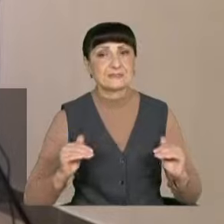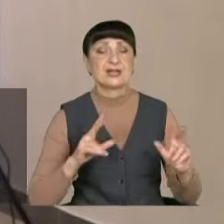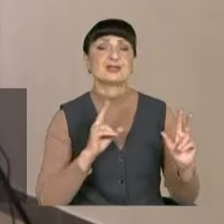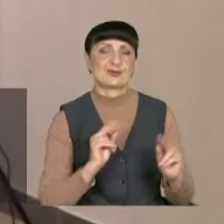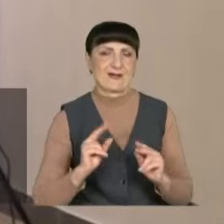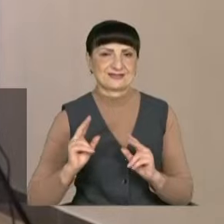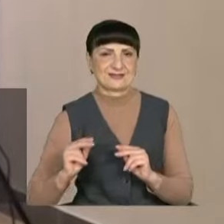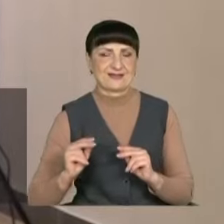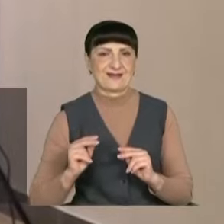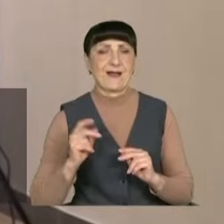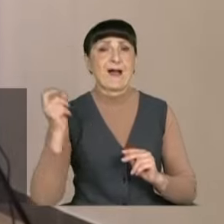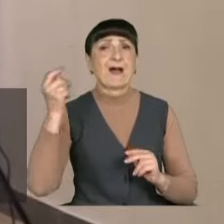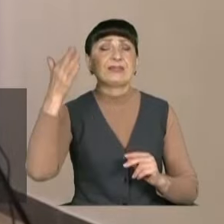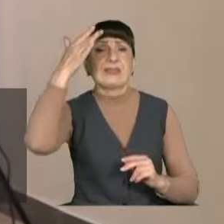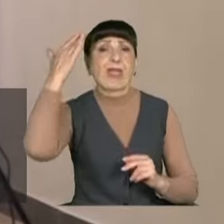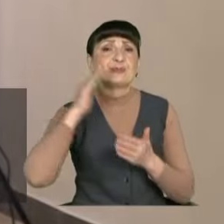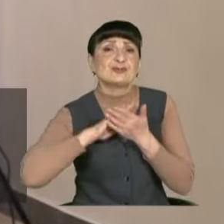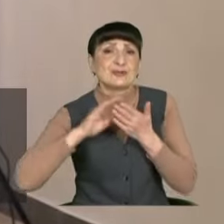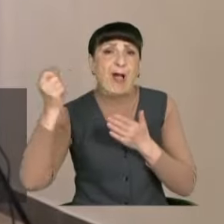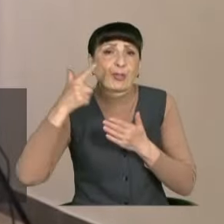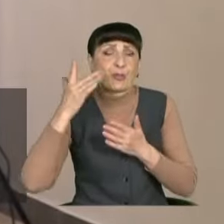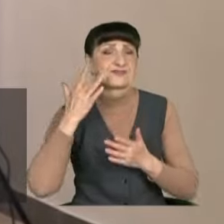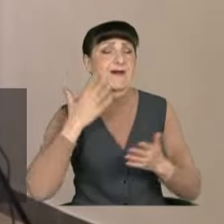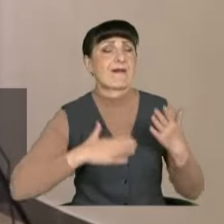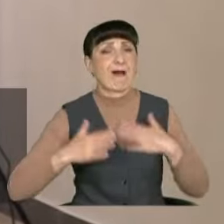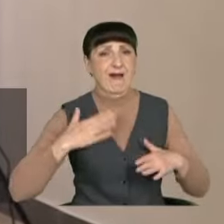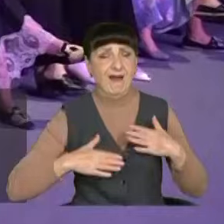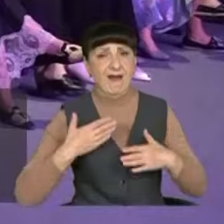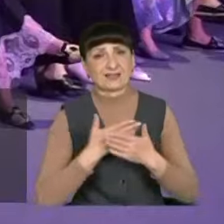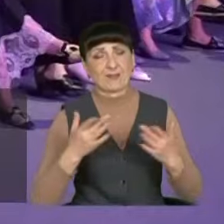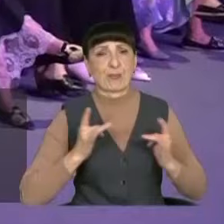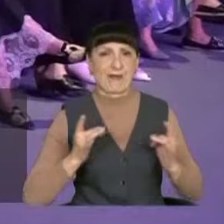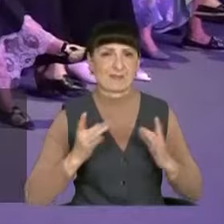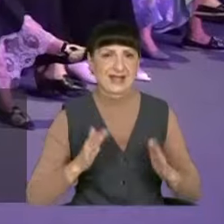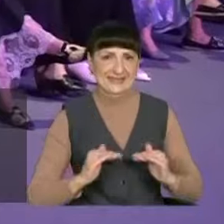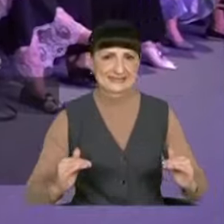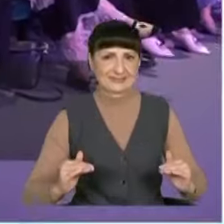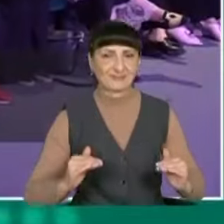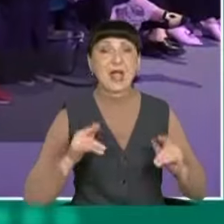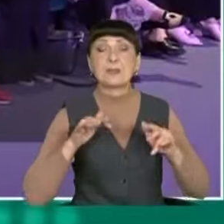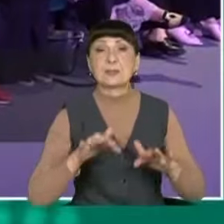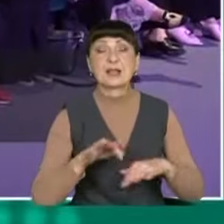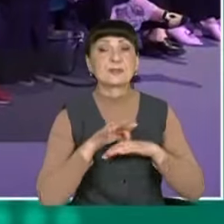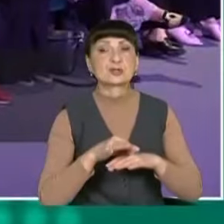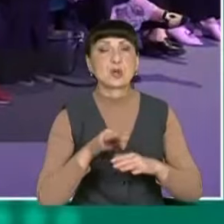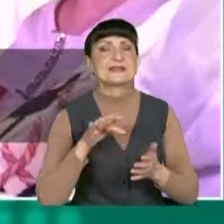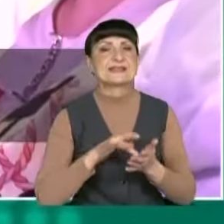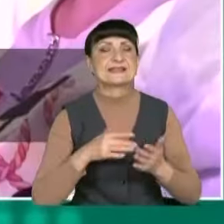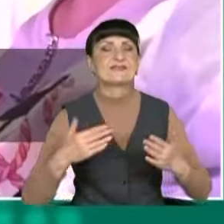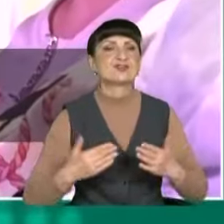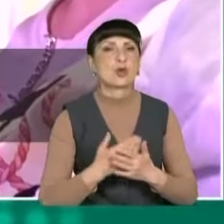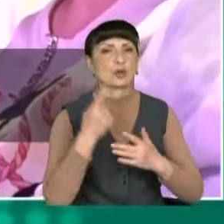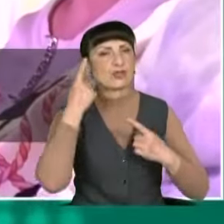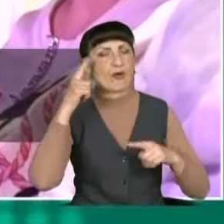счастья, голубого неба, что всегда радовались нашим праздникам. Мероприятие прошло в Центре инновационного